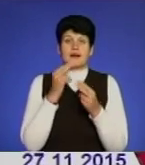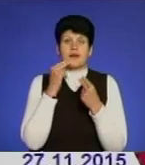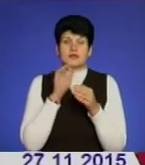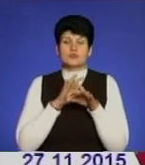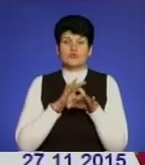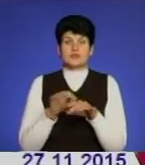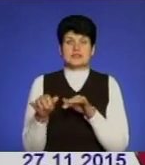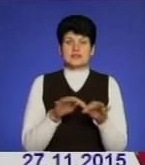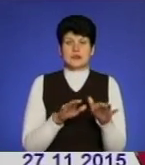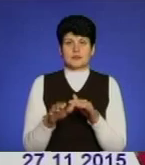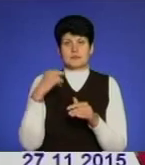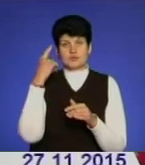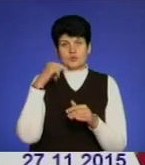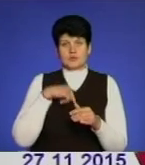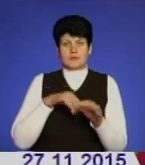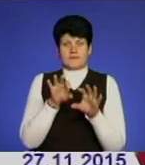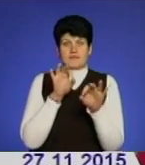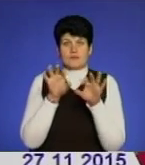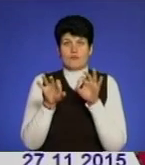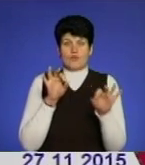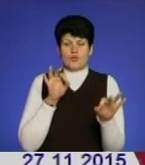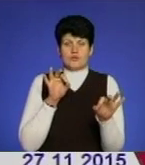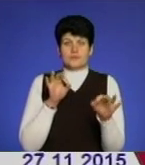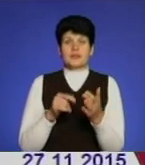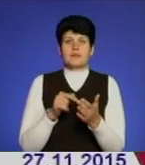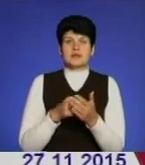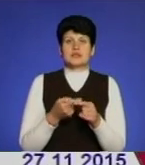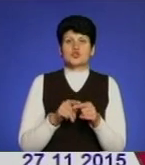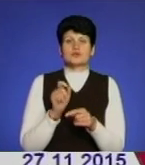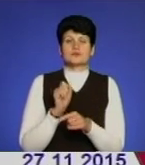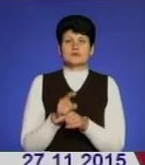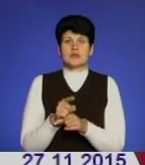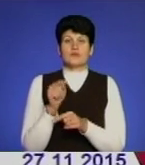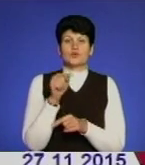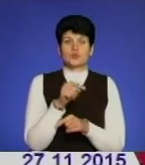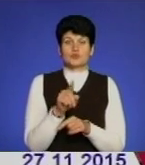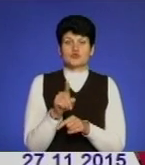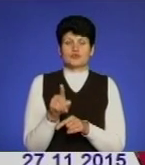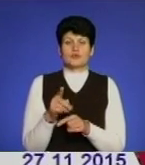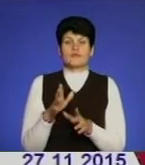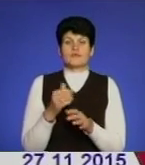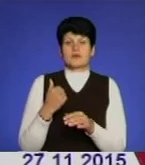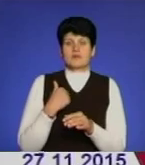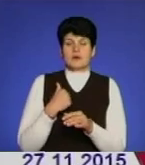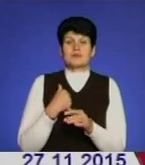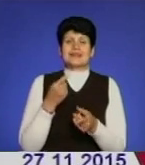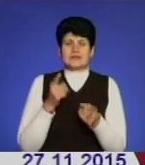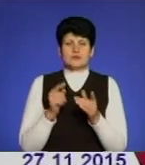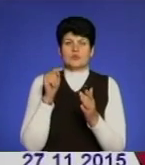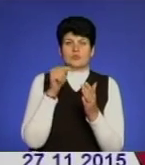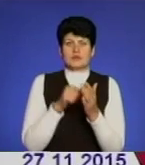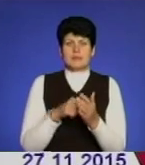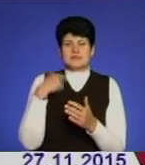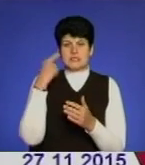проводити заходи професійно-психологічного відбору. Мета цього заняття для того, щоб до лав Збройних сил України дійсно надходили